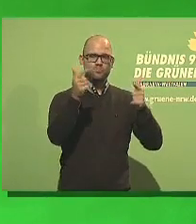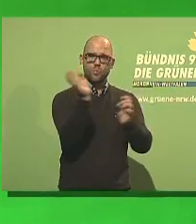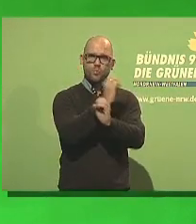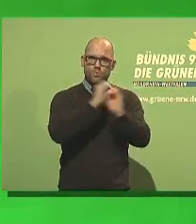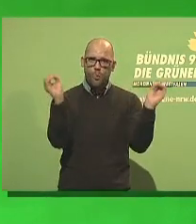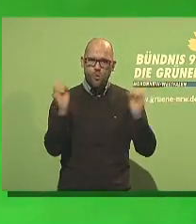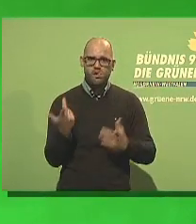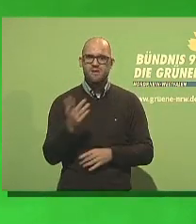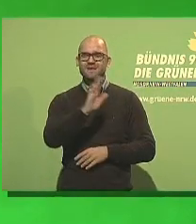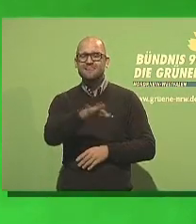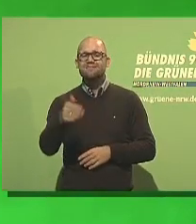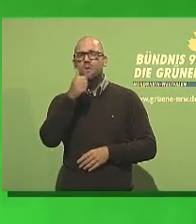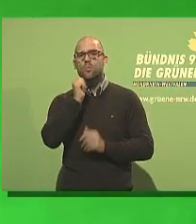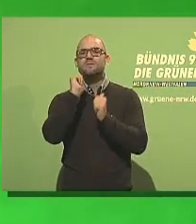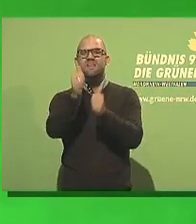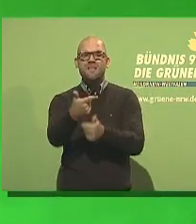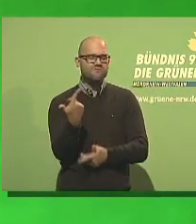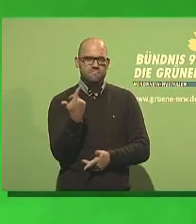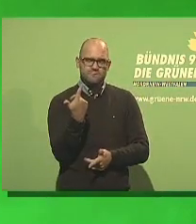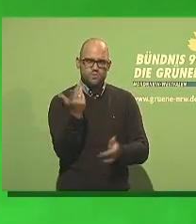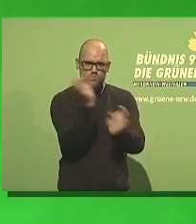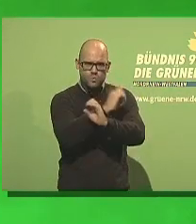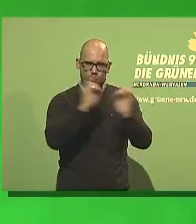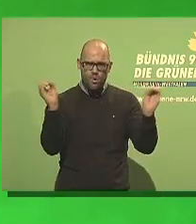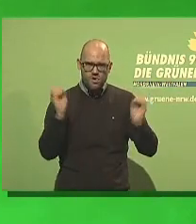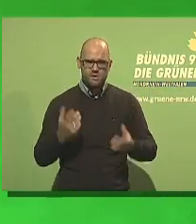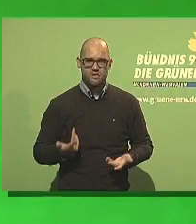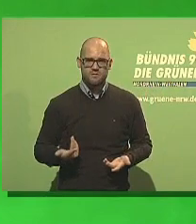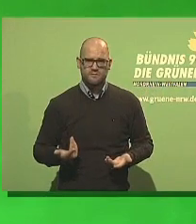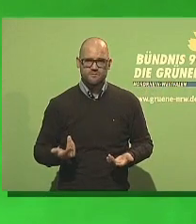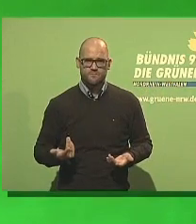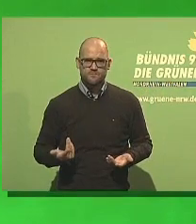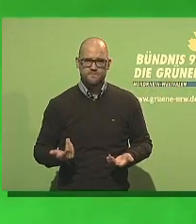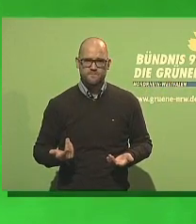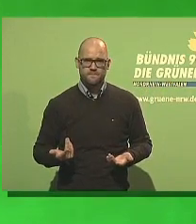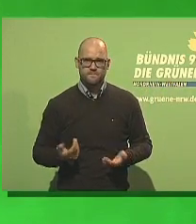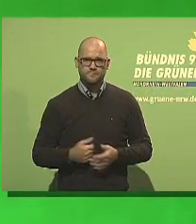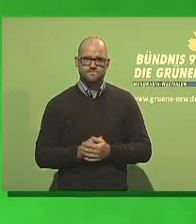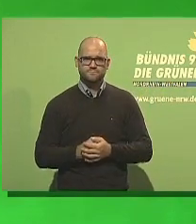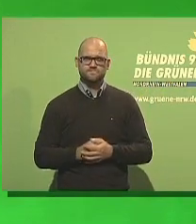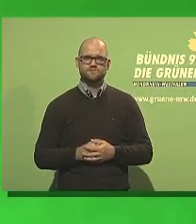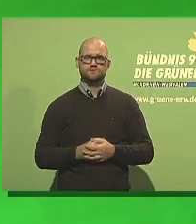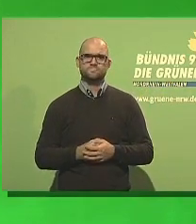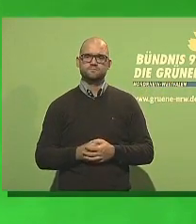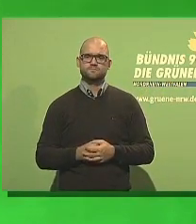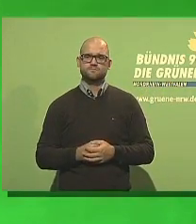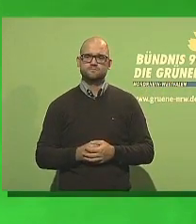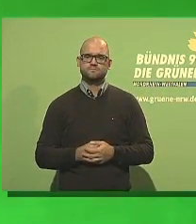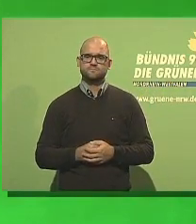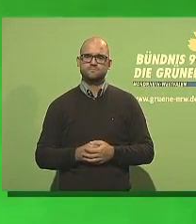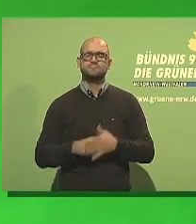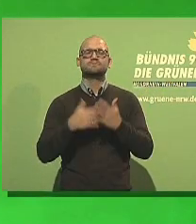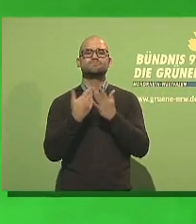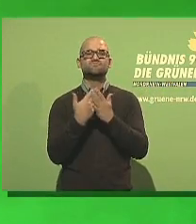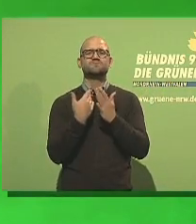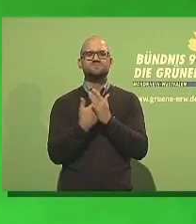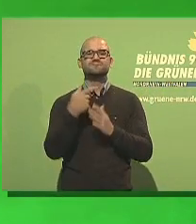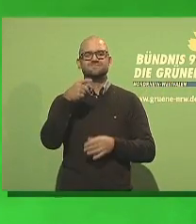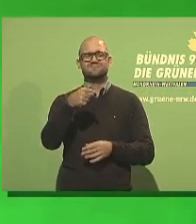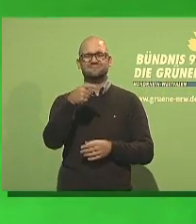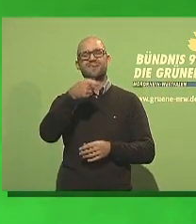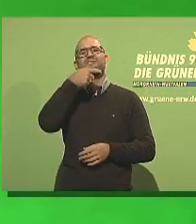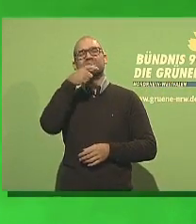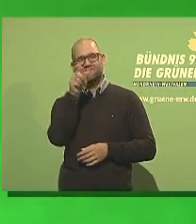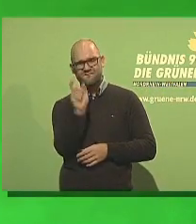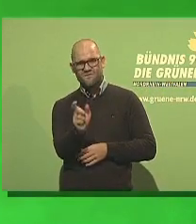aus der Kinder- und Jugendhilfe. Ich benutze diesen Begriff nicht häufig. Man sollte ihn nicht inflationär benutzen. Aber dieser Zustand